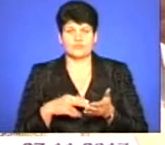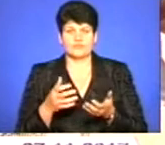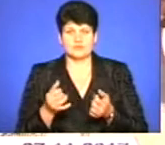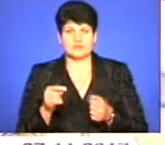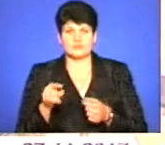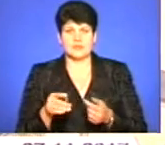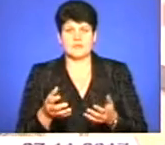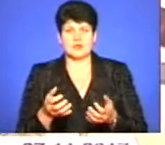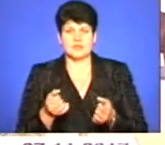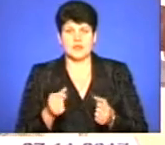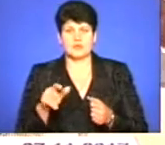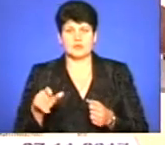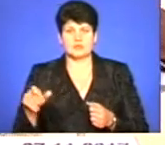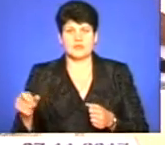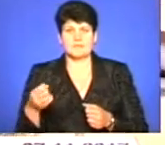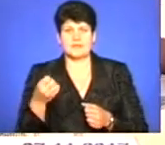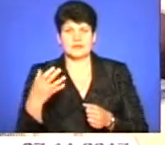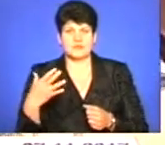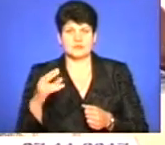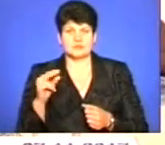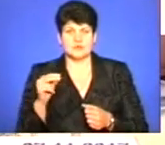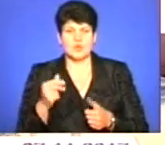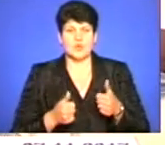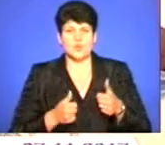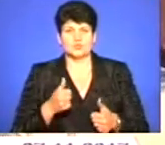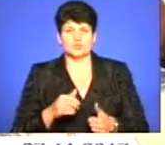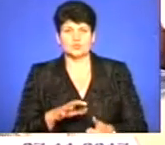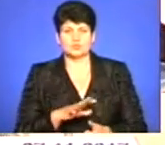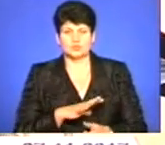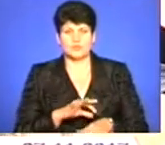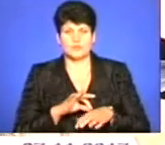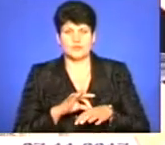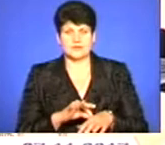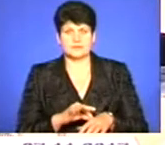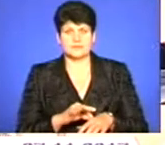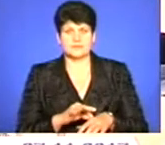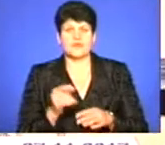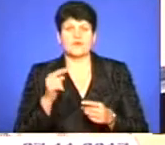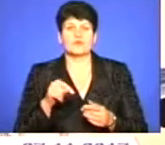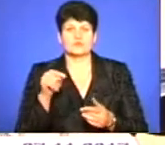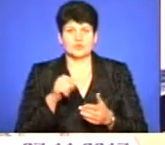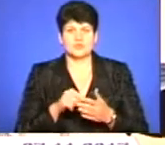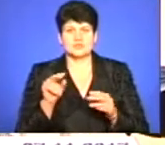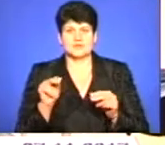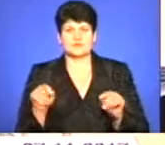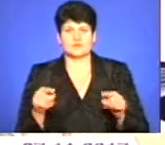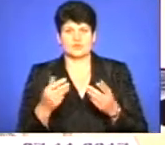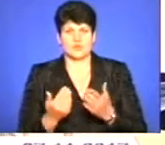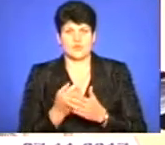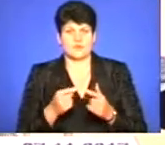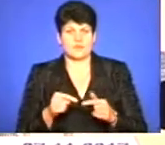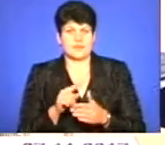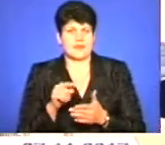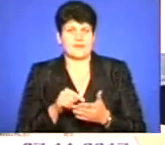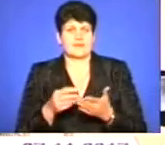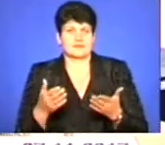що вони прийняли людей 15 числа. Тобто конкурс був проведений 15 числа, то саме числом вони створюють новий орган. Тобто стоїть